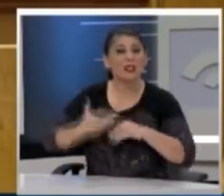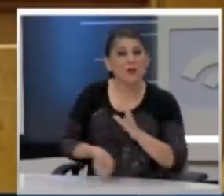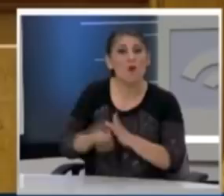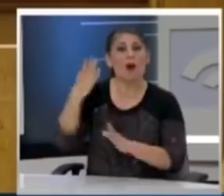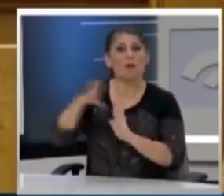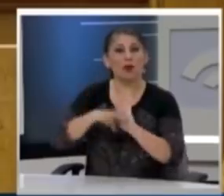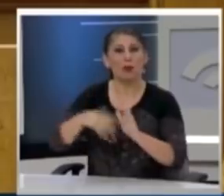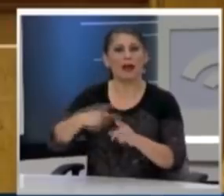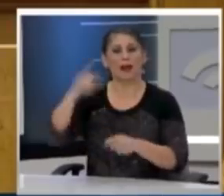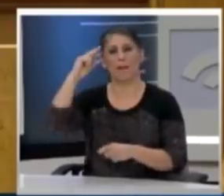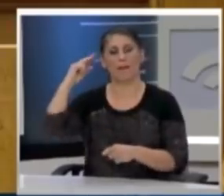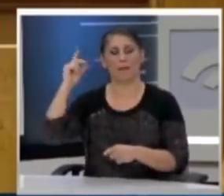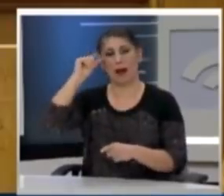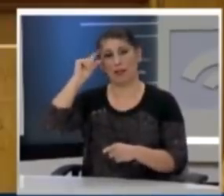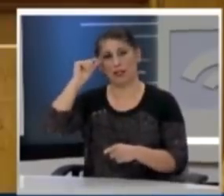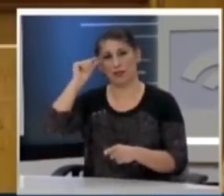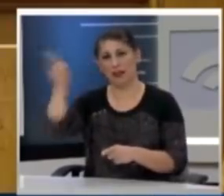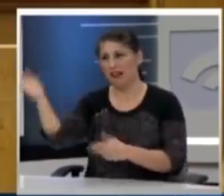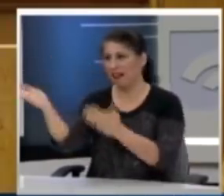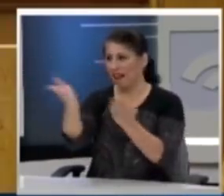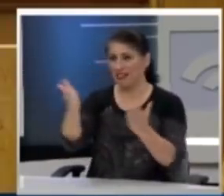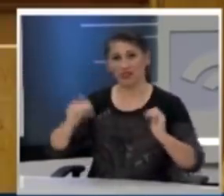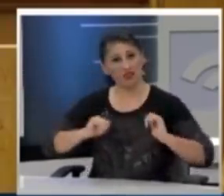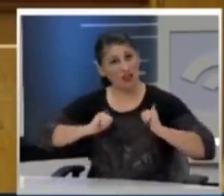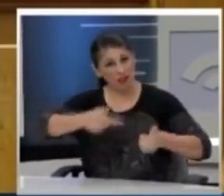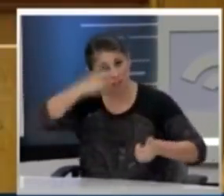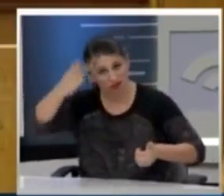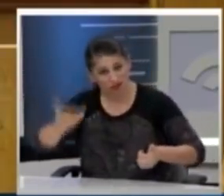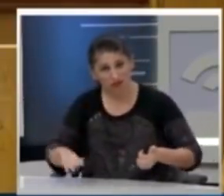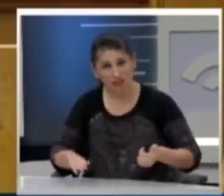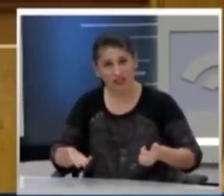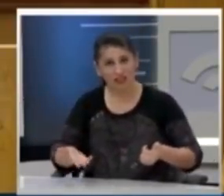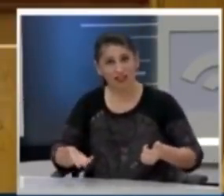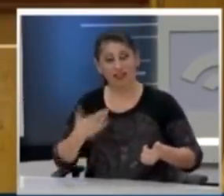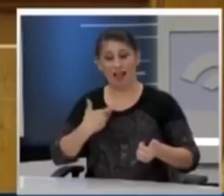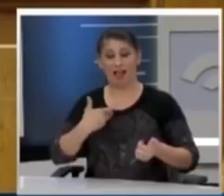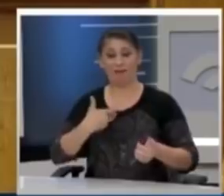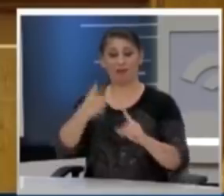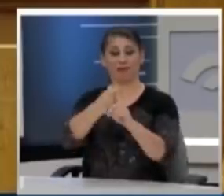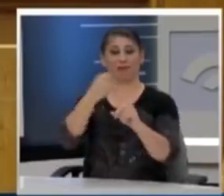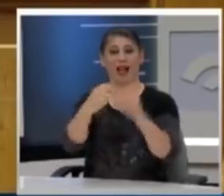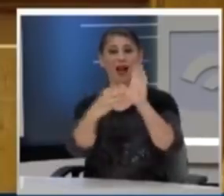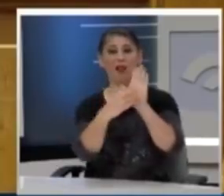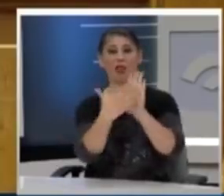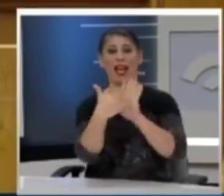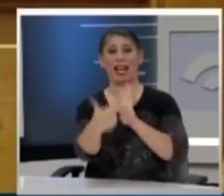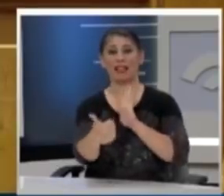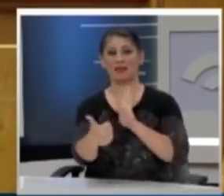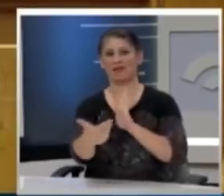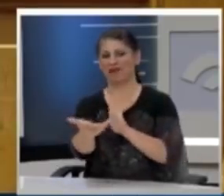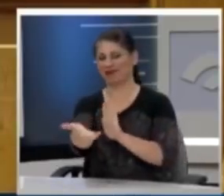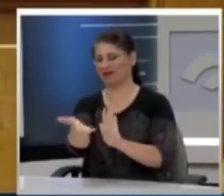ελληνικά πανεπιστήμια και τολμάτε να καμώνεται και τους δήθεν υπερασπιστές του άρθρου 16